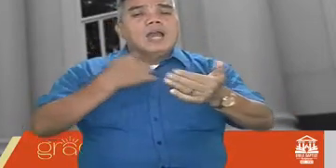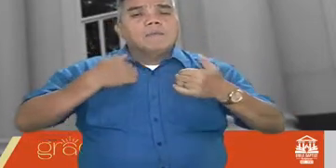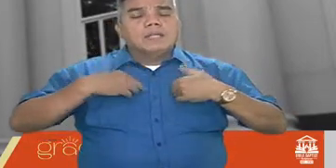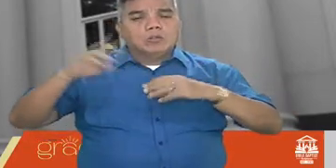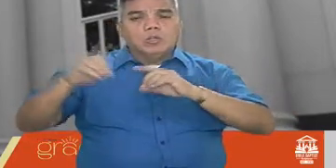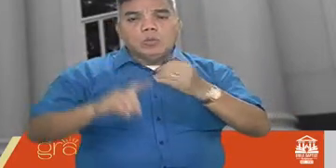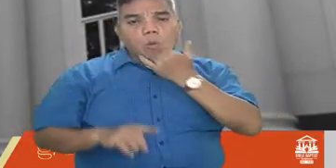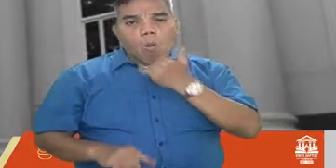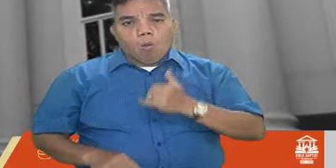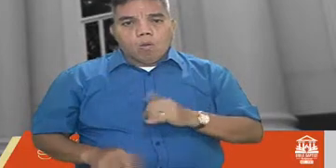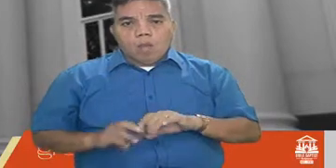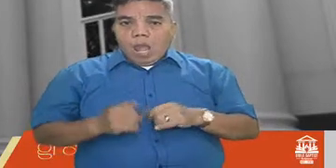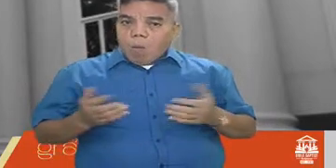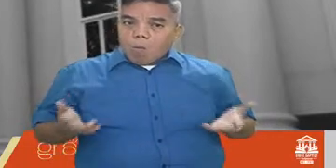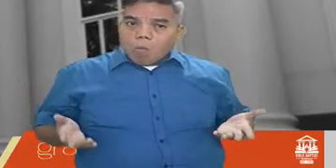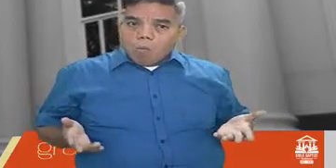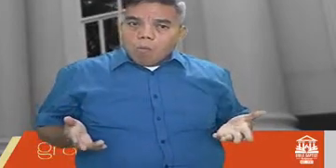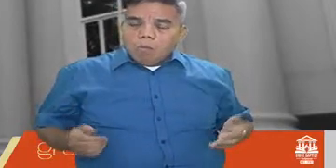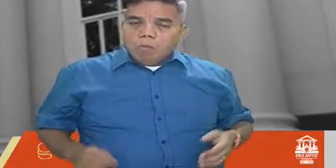pampunta.